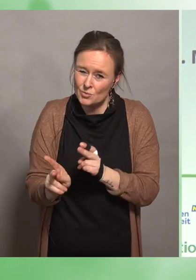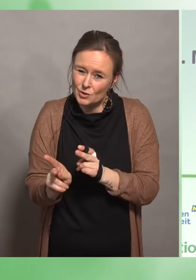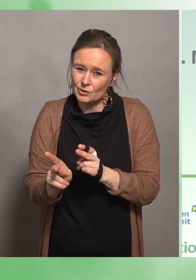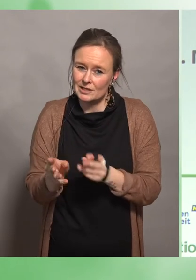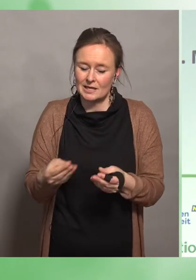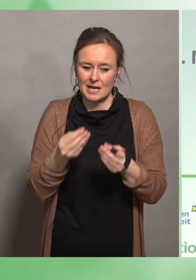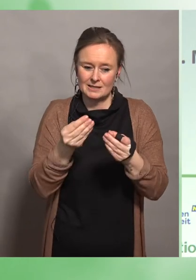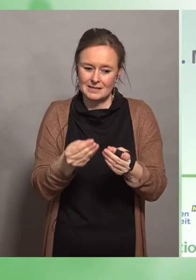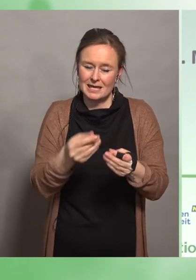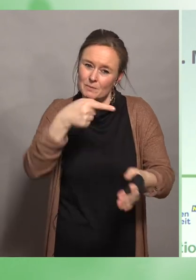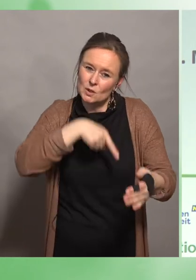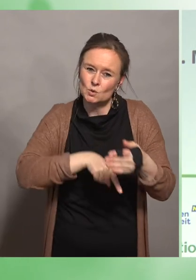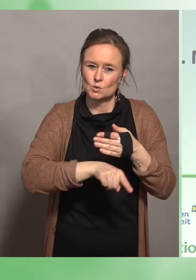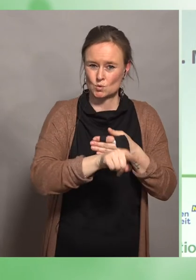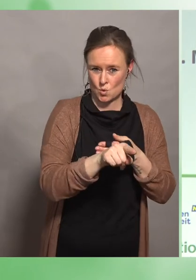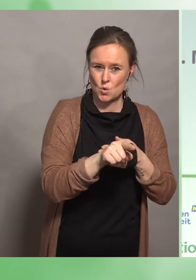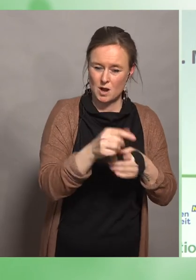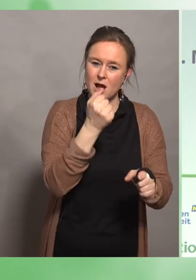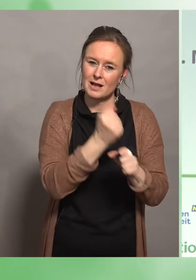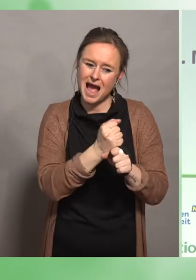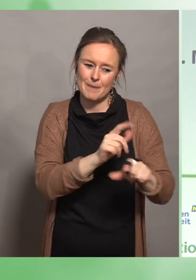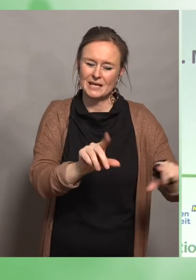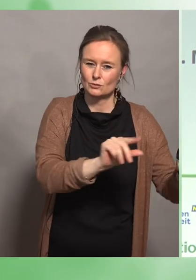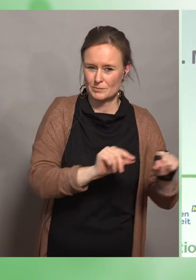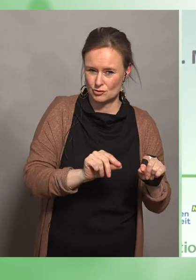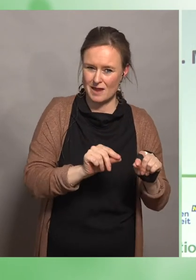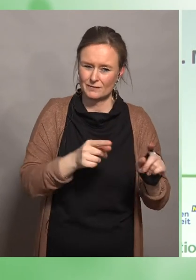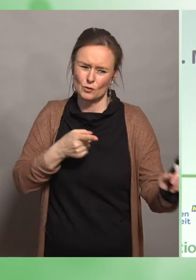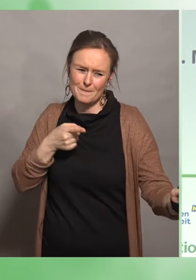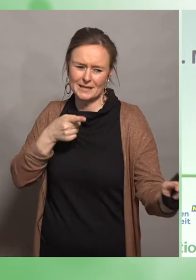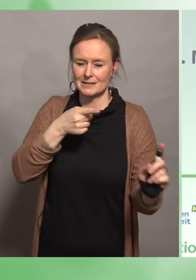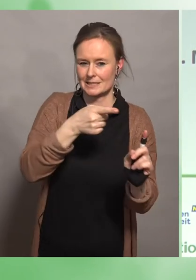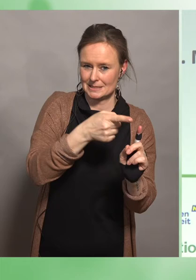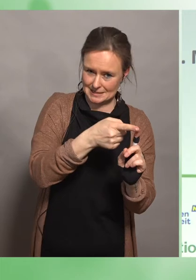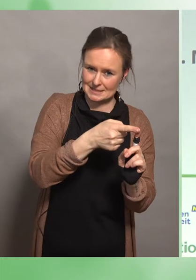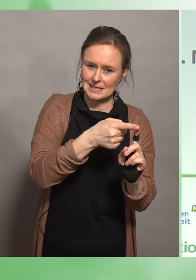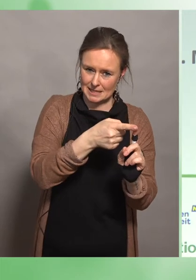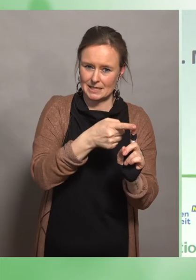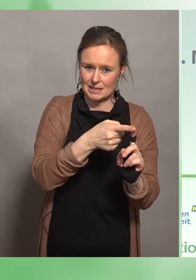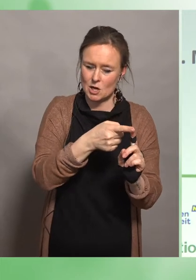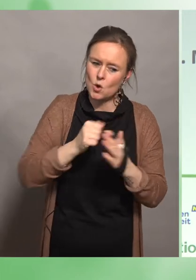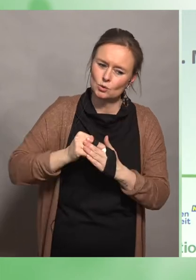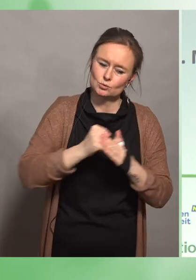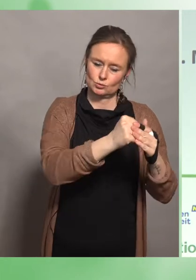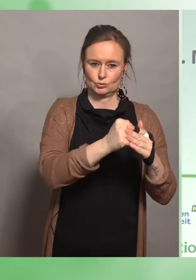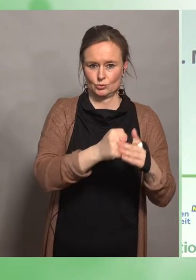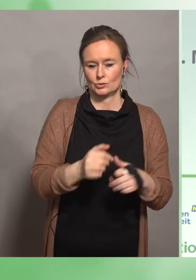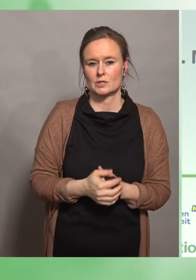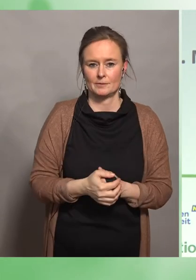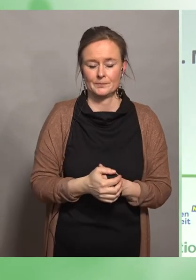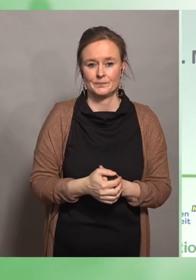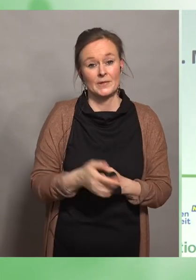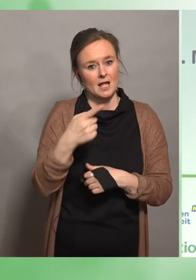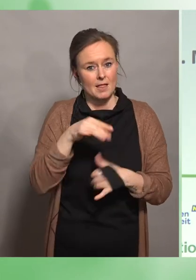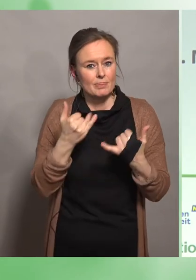beim Zugang zur Arbeit und Beschäftigung möglichst zielgenau schaffen und sie dabei unterstützen. Ich darf